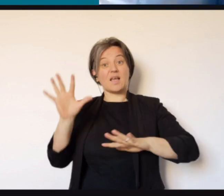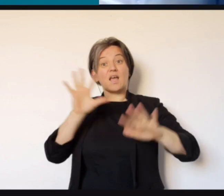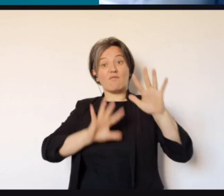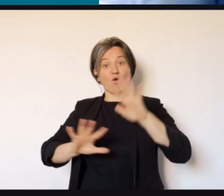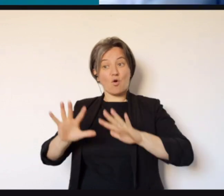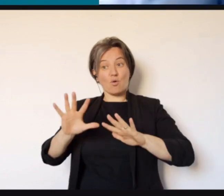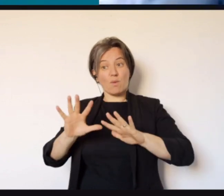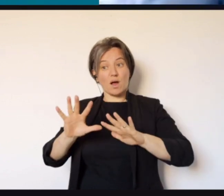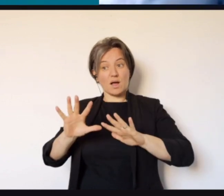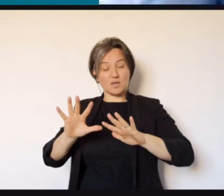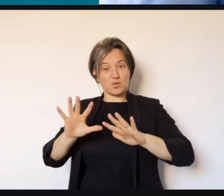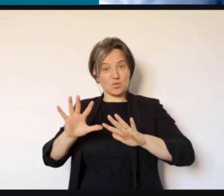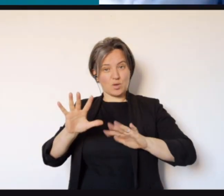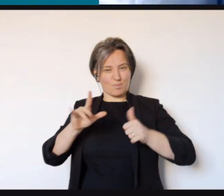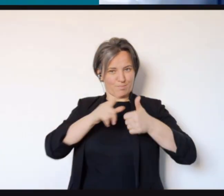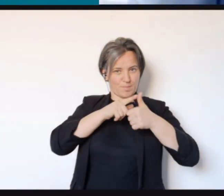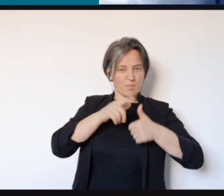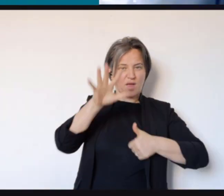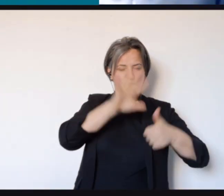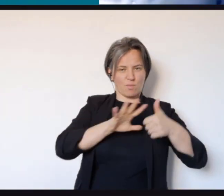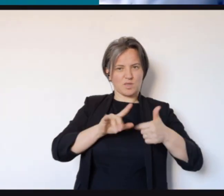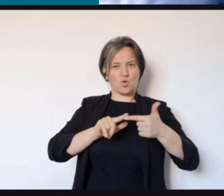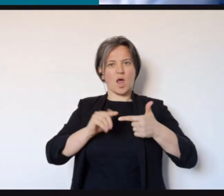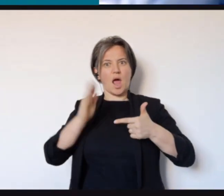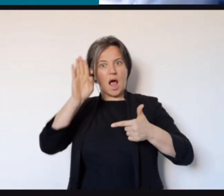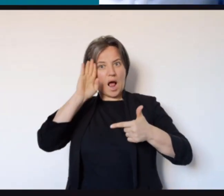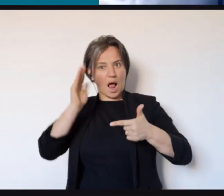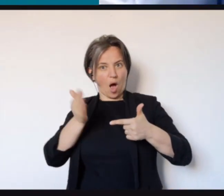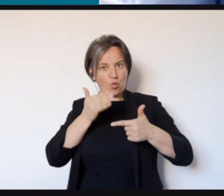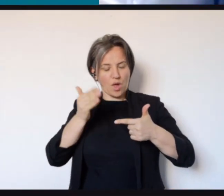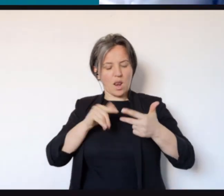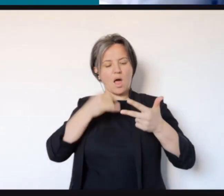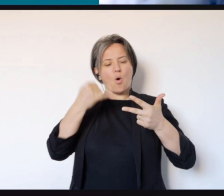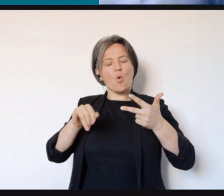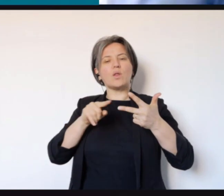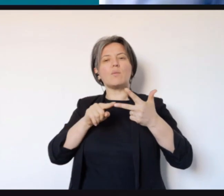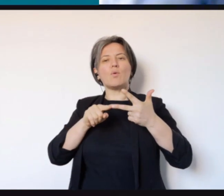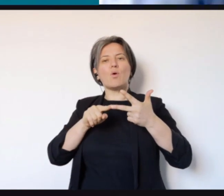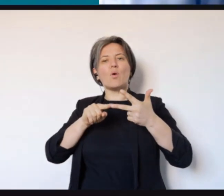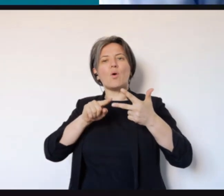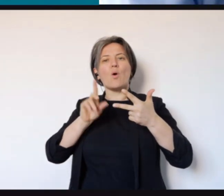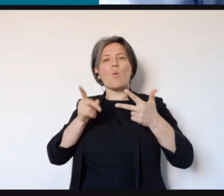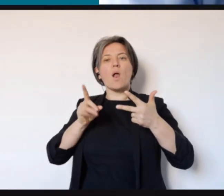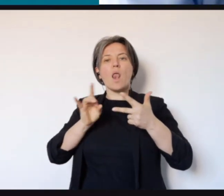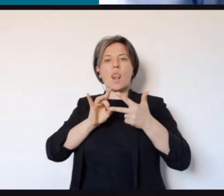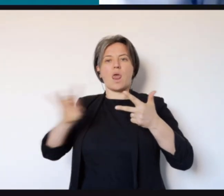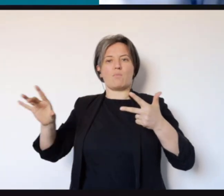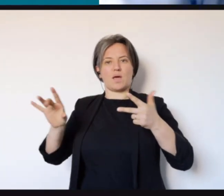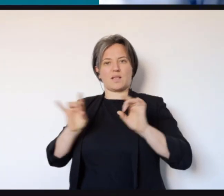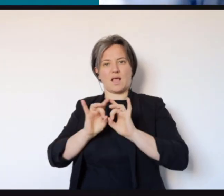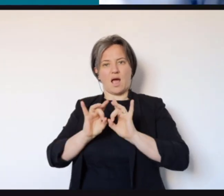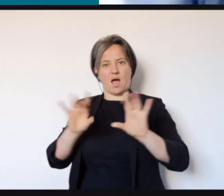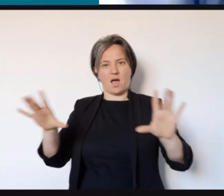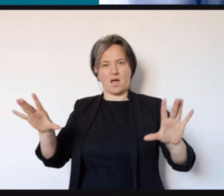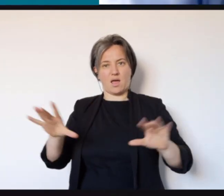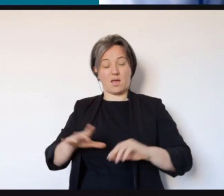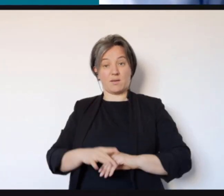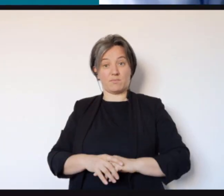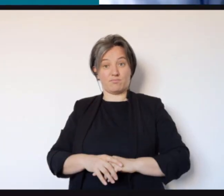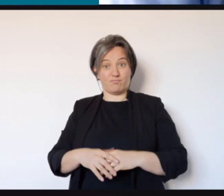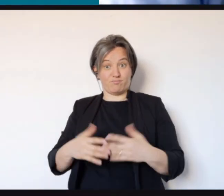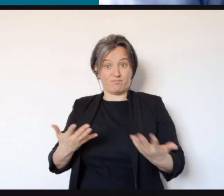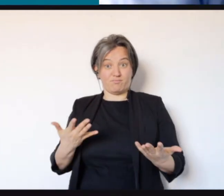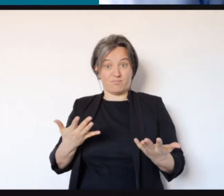punto, informazione, cautela e precauzione, l'ultimo punto è quello della libertà,